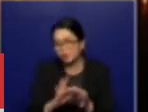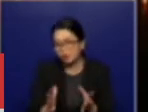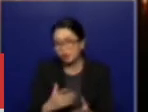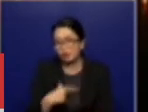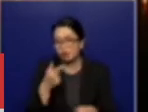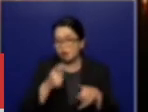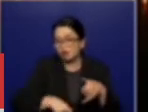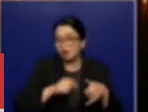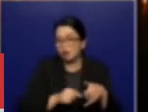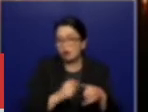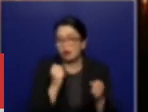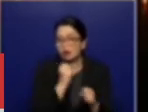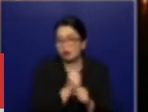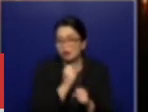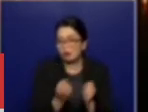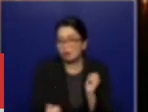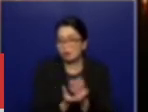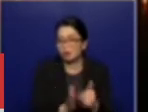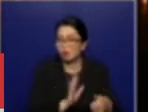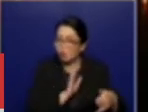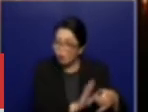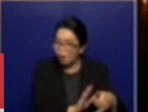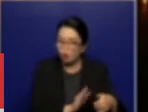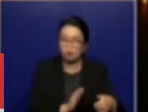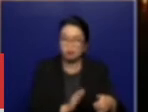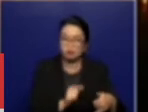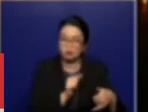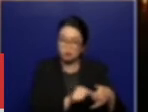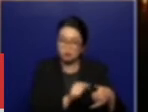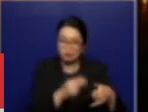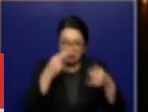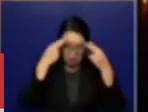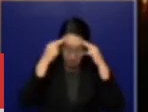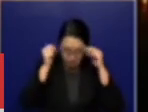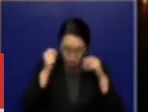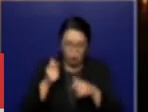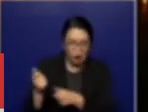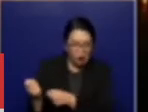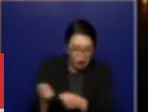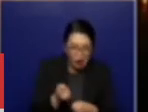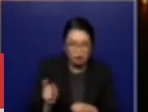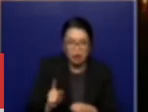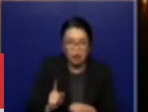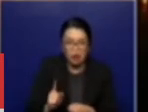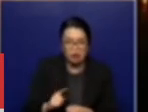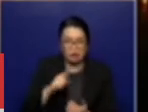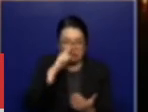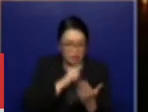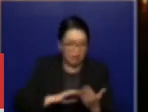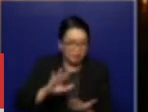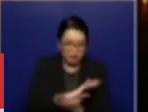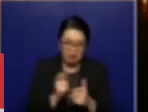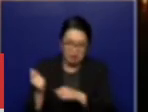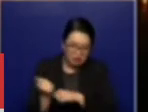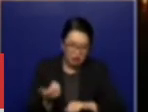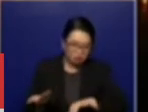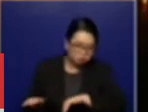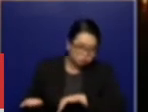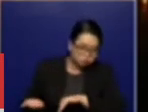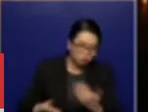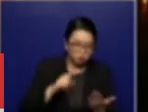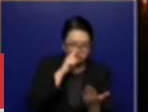ของท่านจริงๆท่านพลเอกประยุทธ์ได้ลากจูงแผ่นดินอันมั่งคั่งของพวกเราเนี่ยนะครับให้จมลงสู่กอง